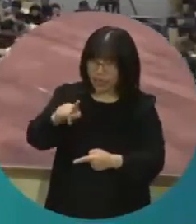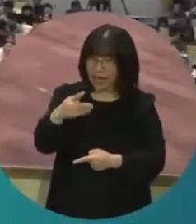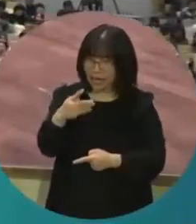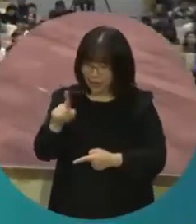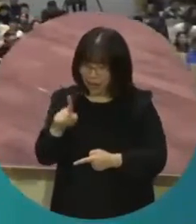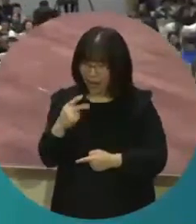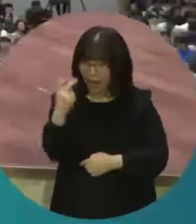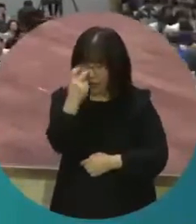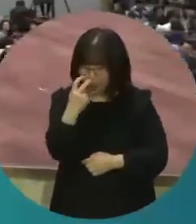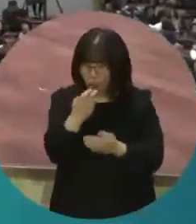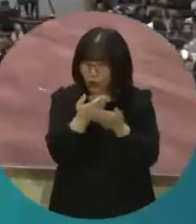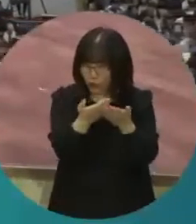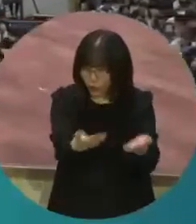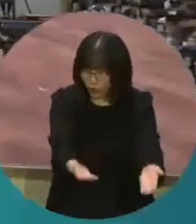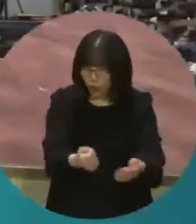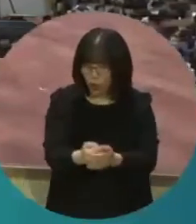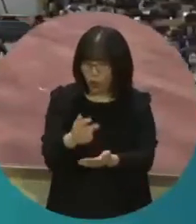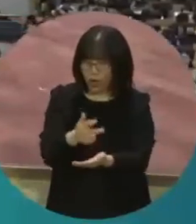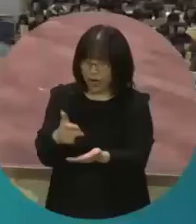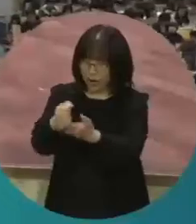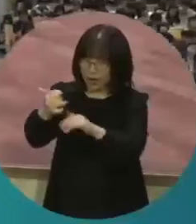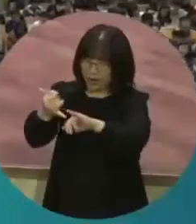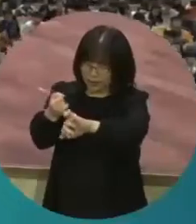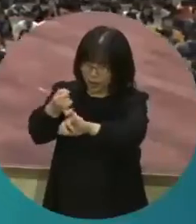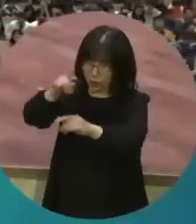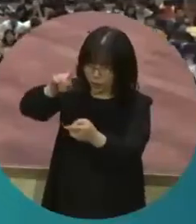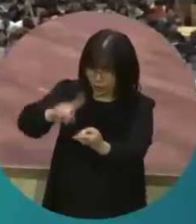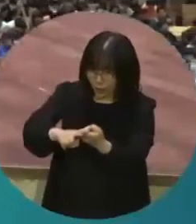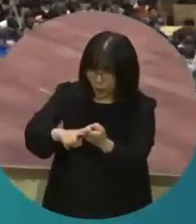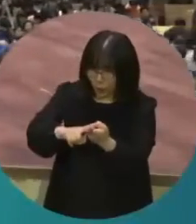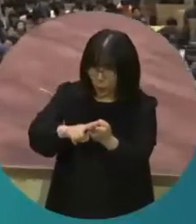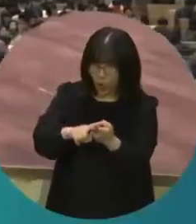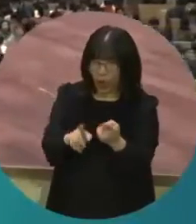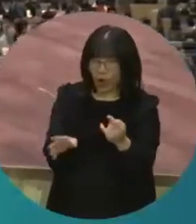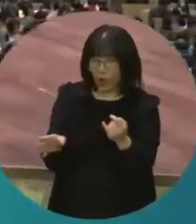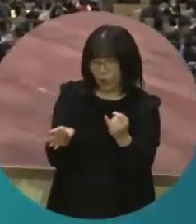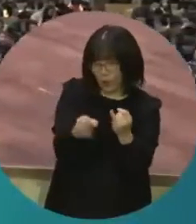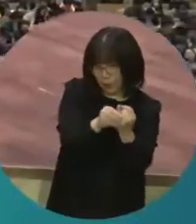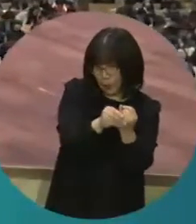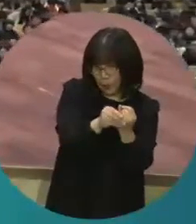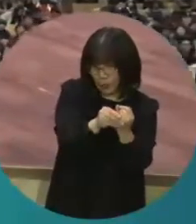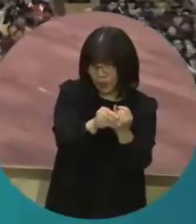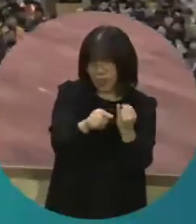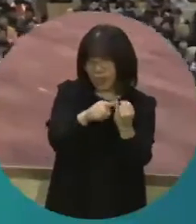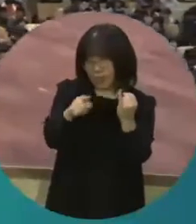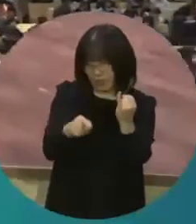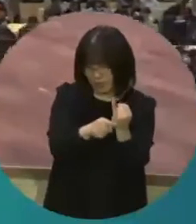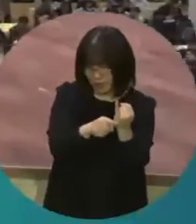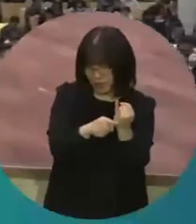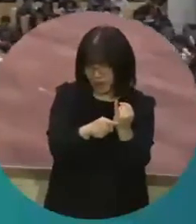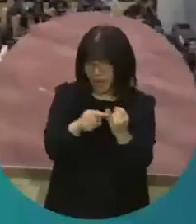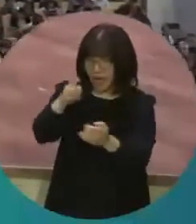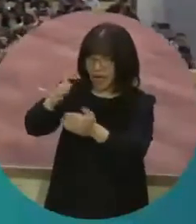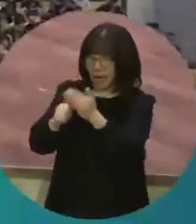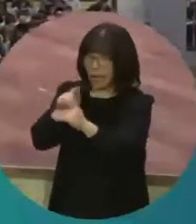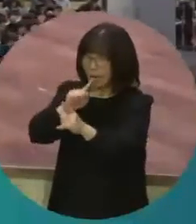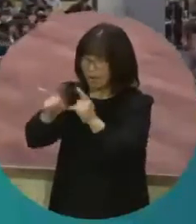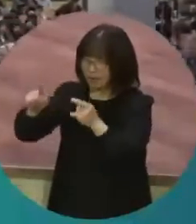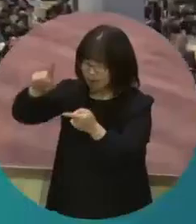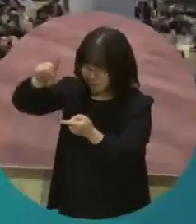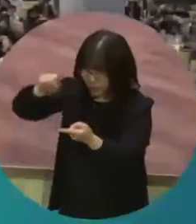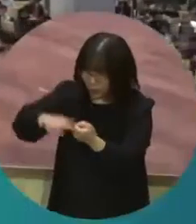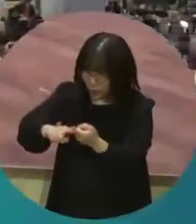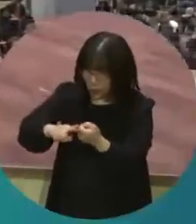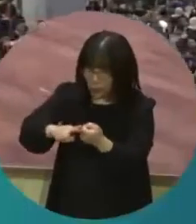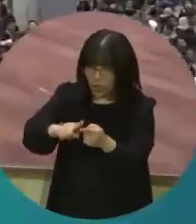돌보셨고 여호와께서 말씀하신 대로 사라에게 행하셨으므로 사라가 임신하고 하나님 말씀하신